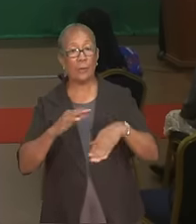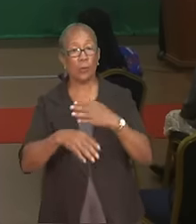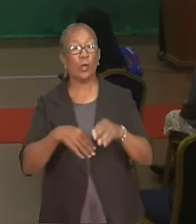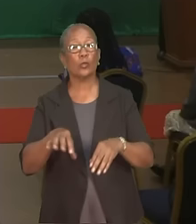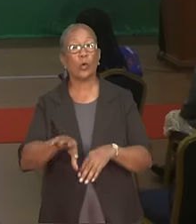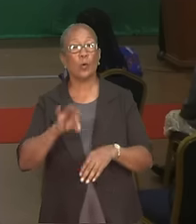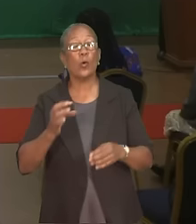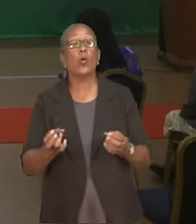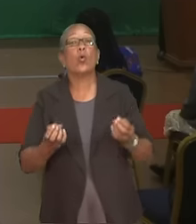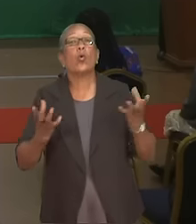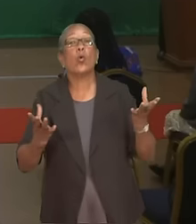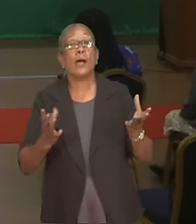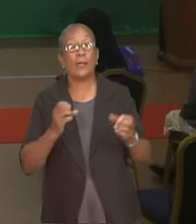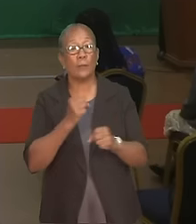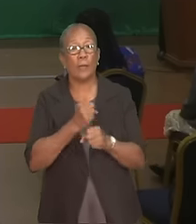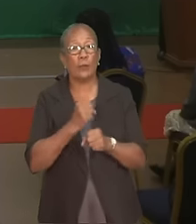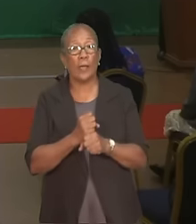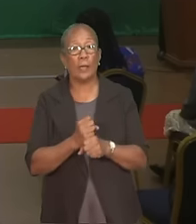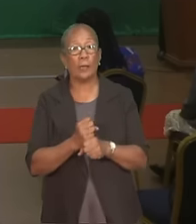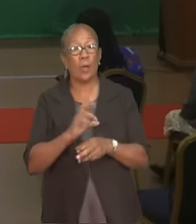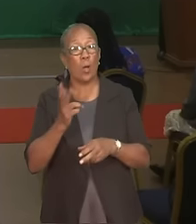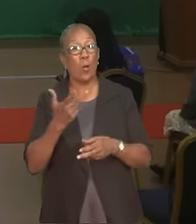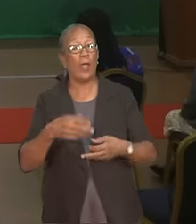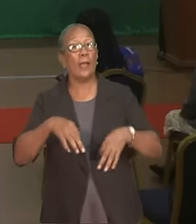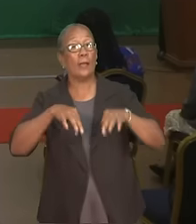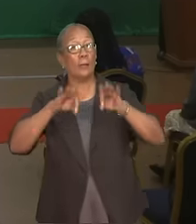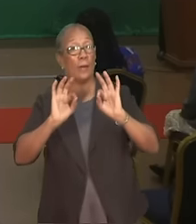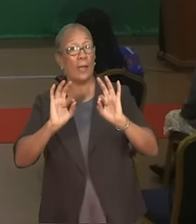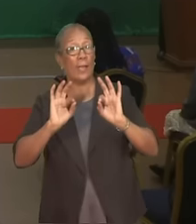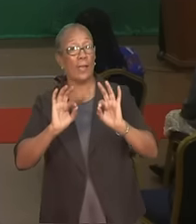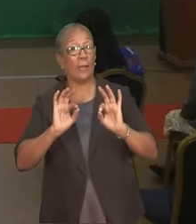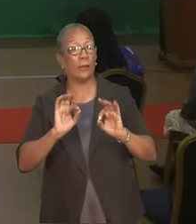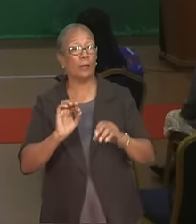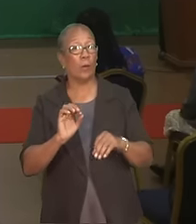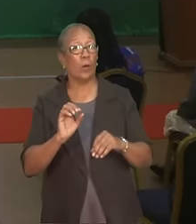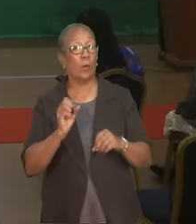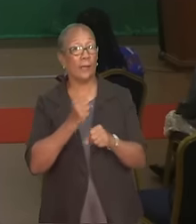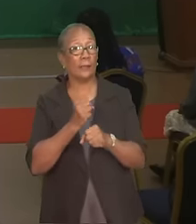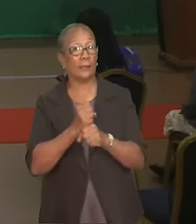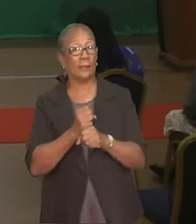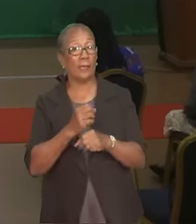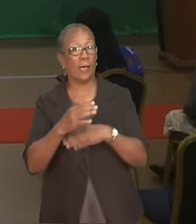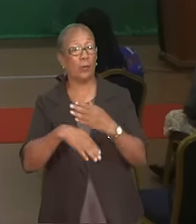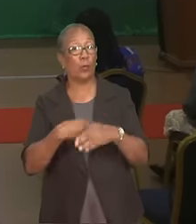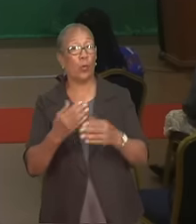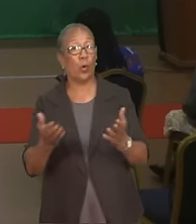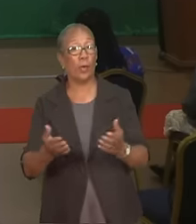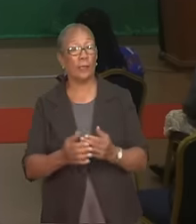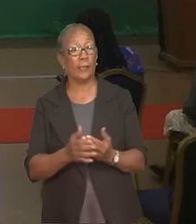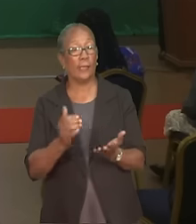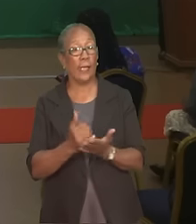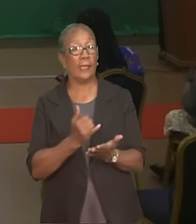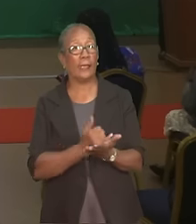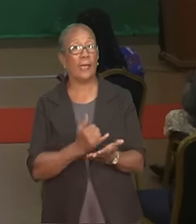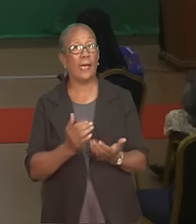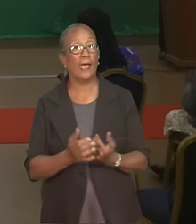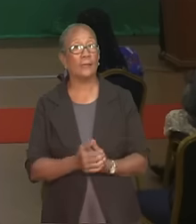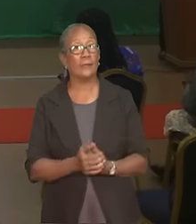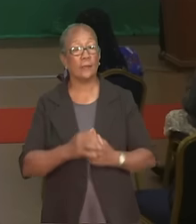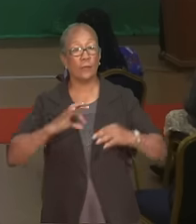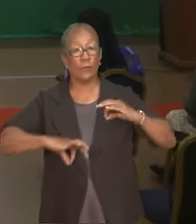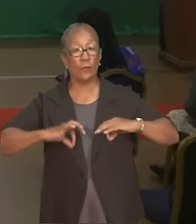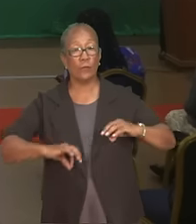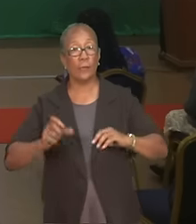te werk gaan en welk beleidsstrategie zal worden uitgestippeld? En we hebben een laatste vraag. Eigenlijk was deze vraag voor